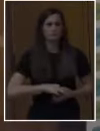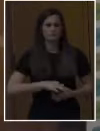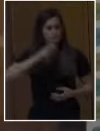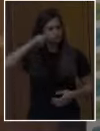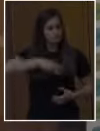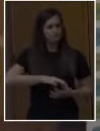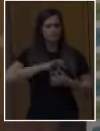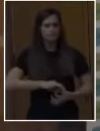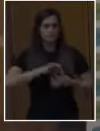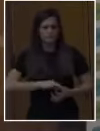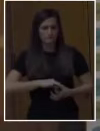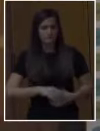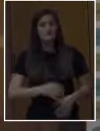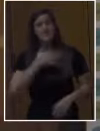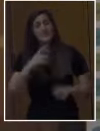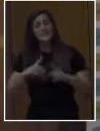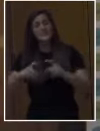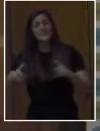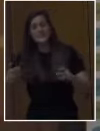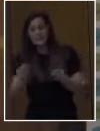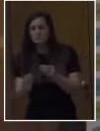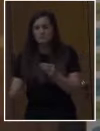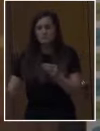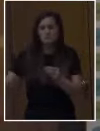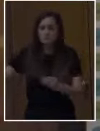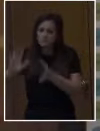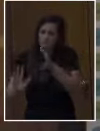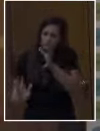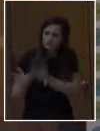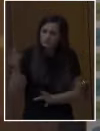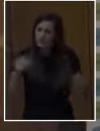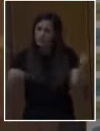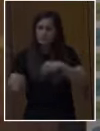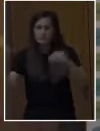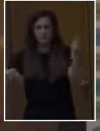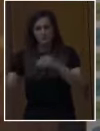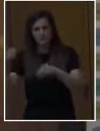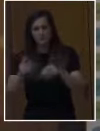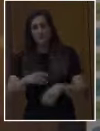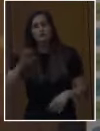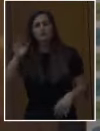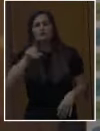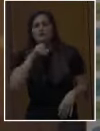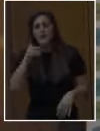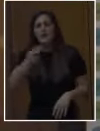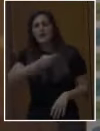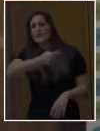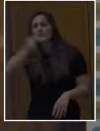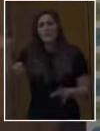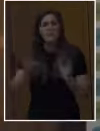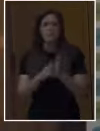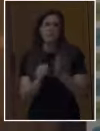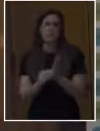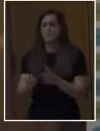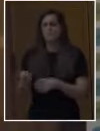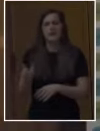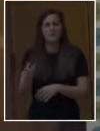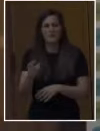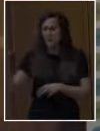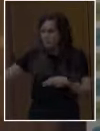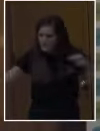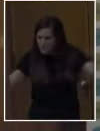Ζητάμε εμπλουτισμό της ύλης, που σημαίνει ότι πρέπει να μπορούμε να εξετάσουμε ένα γνωστικό αντικείμενο μέσα από διαφορετικές οπτικές γωνίες. Να δει